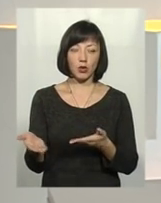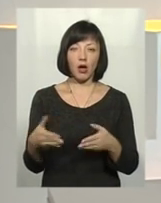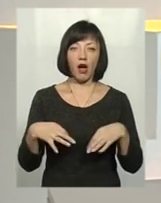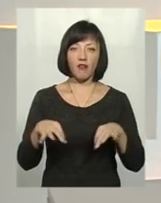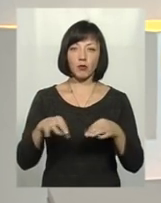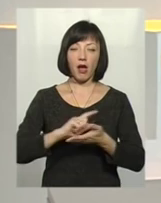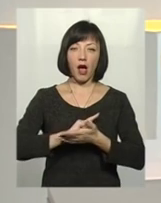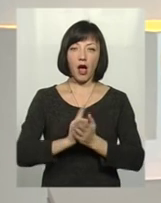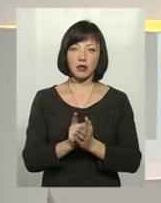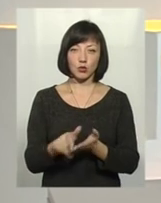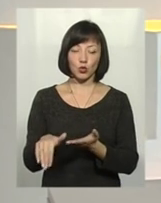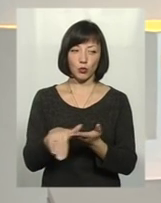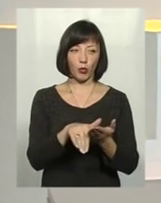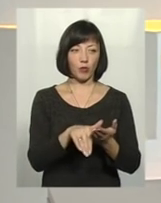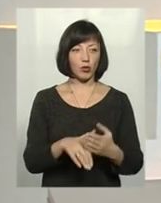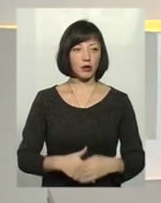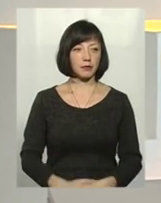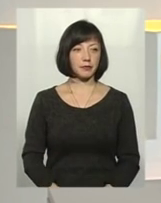автомобілів екстреної допомоги.